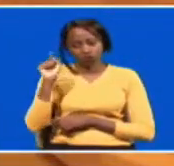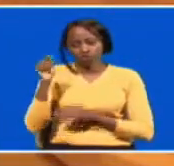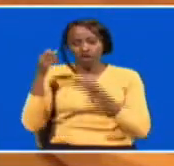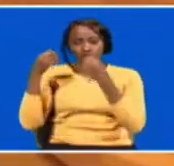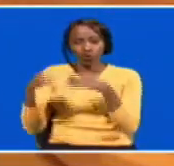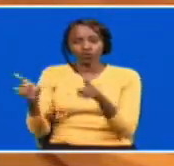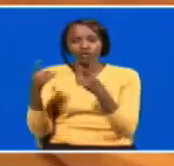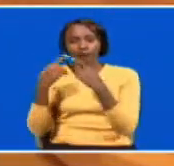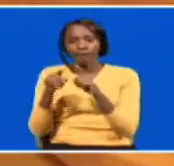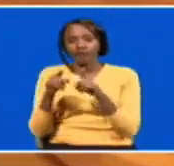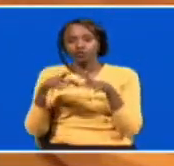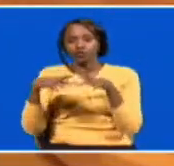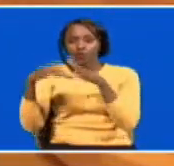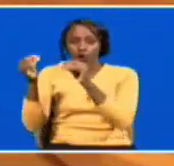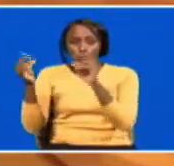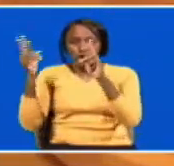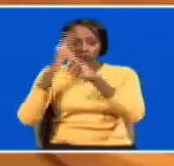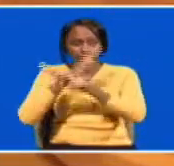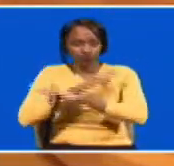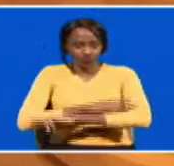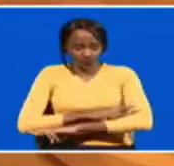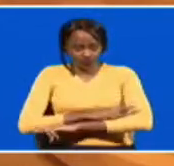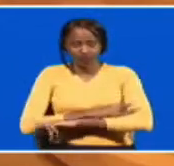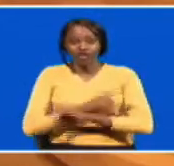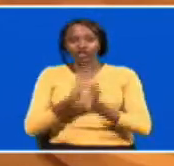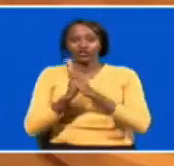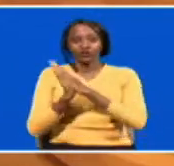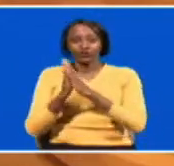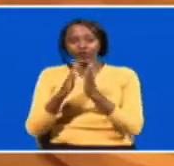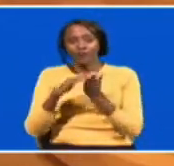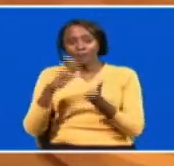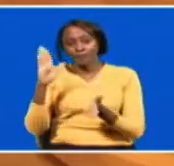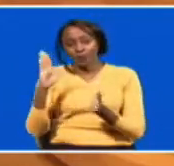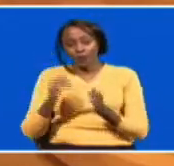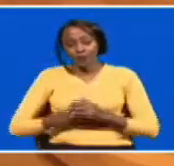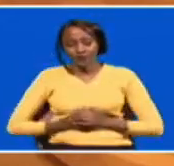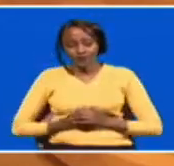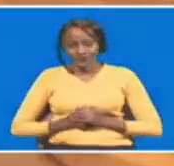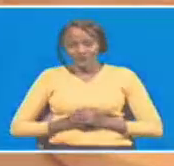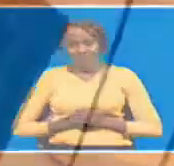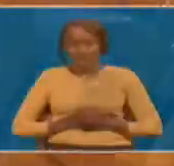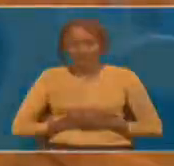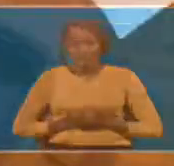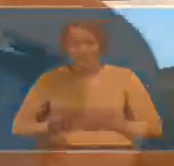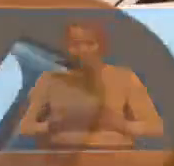tunaingia madukani. Muda usiokuwa mrefu tutakuletea makala ya pindayo ya mirindimo. Usiende mbali.